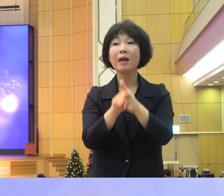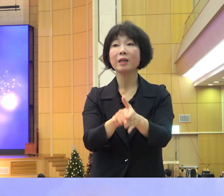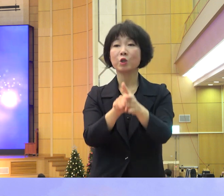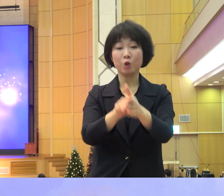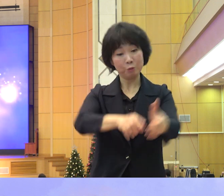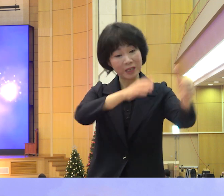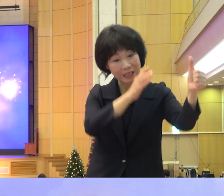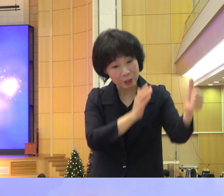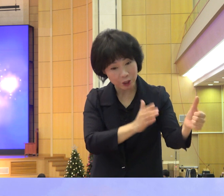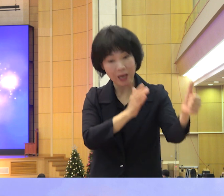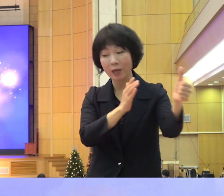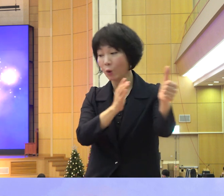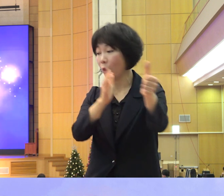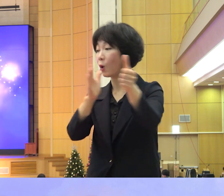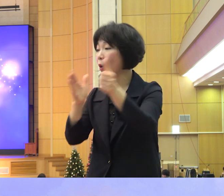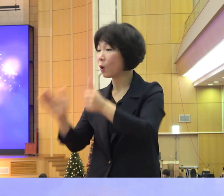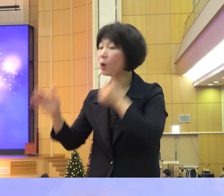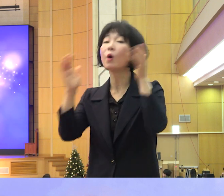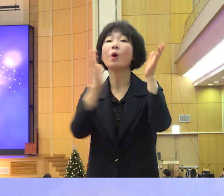예수